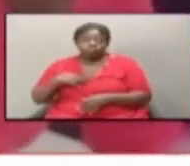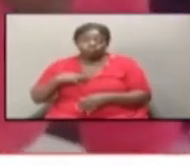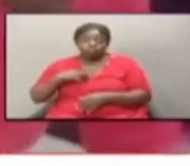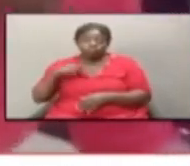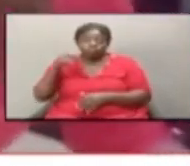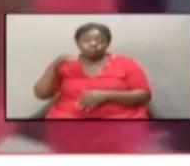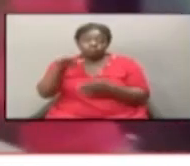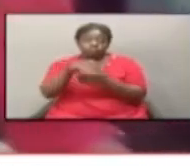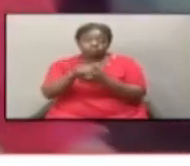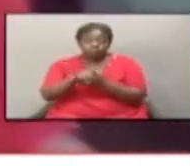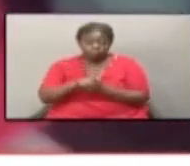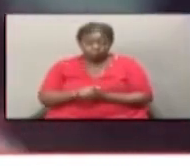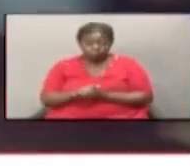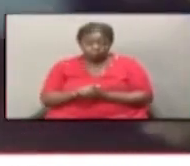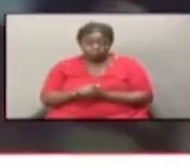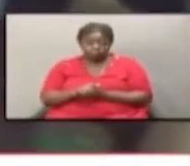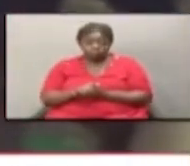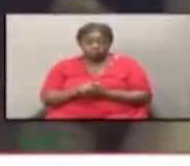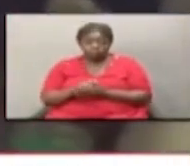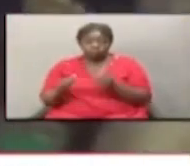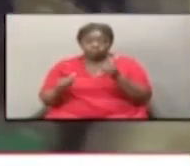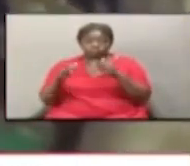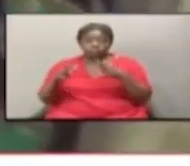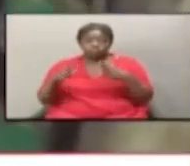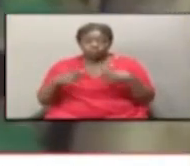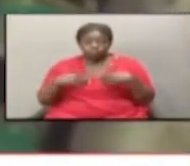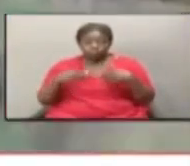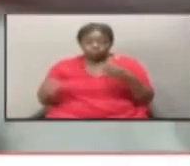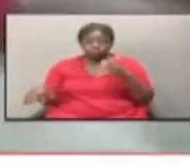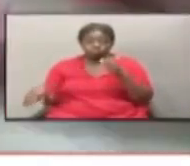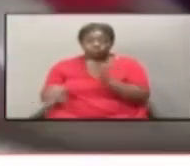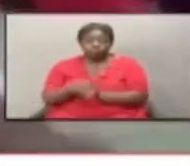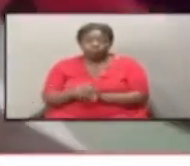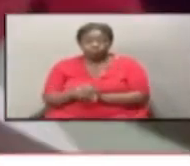bba Ssekabembe z'atambuganya kujjayo ng'amugoba.